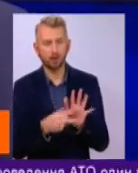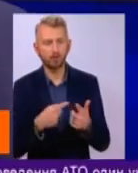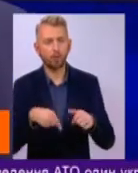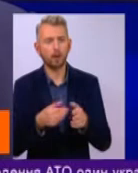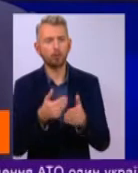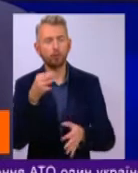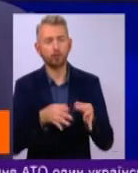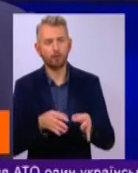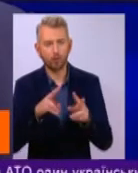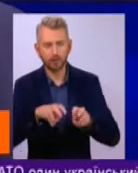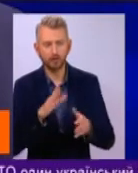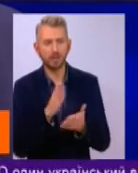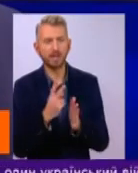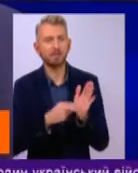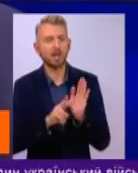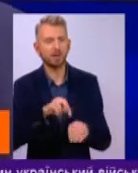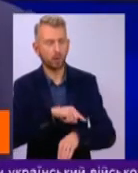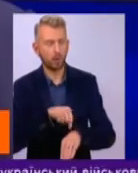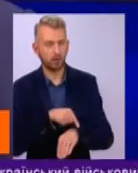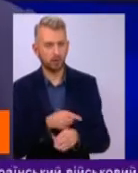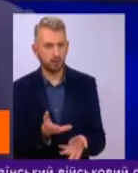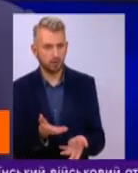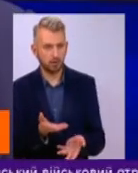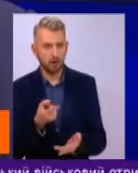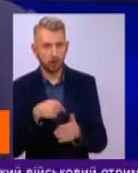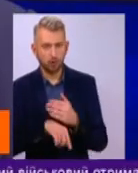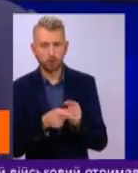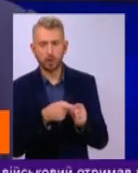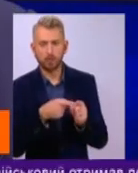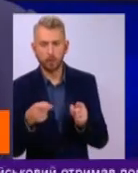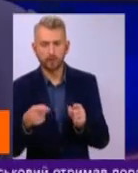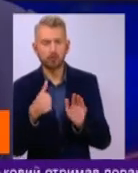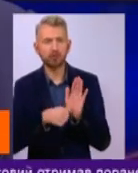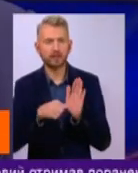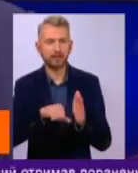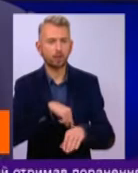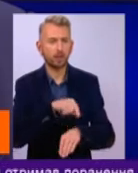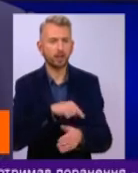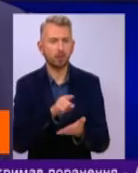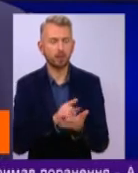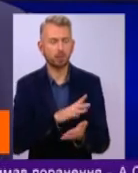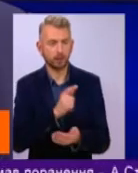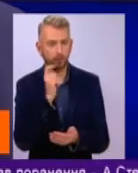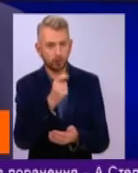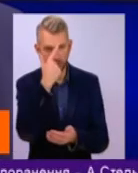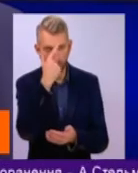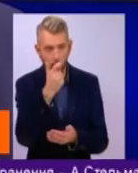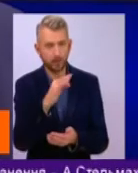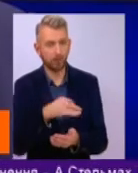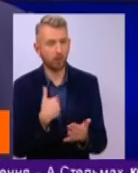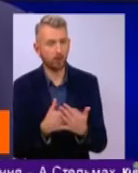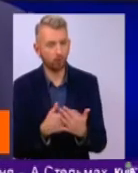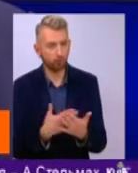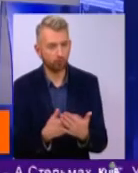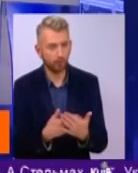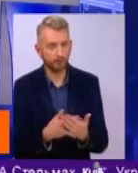слова розслідування є 72 години. Так. Тобто на протязі 60 годин повинно бути вручено повідомлення про підозру,